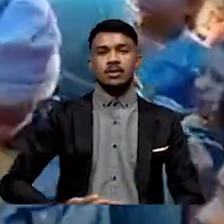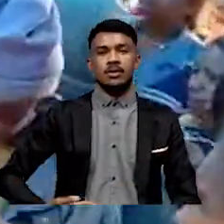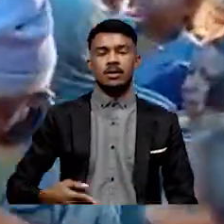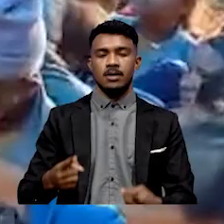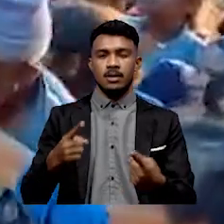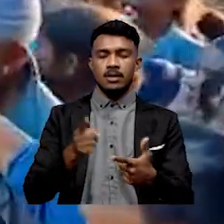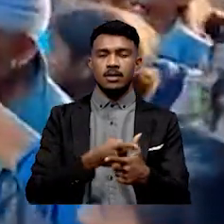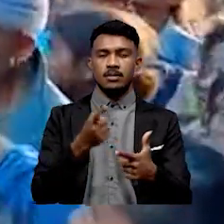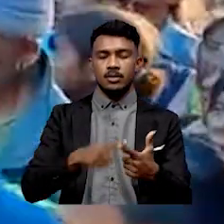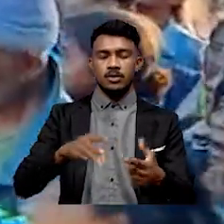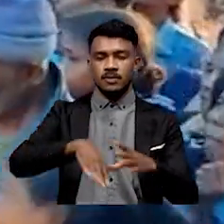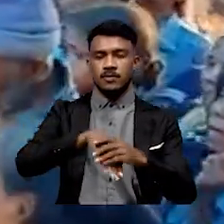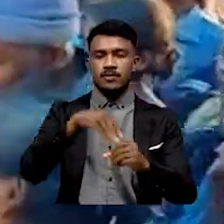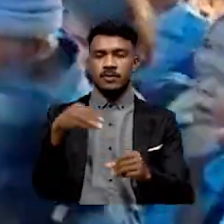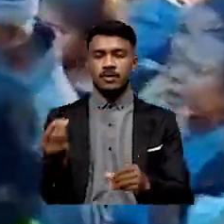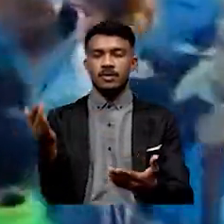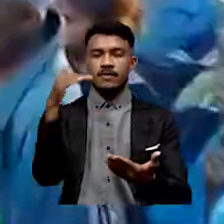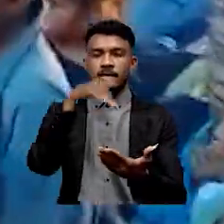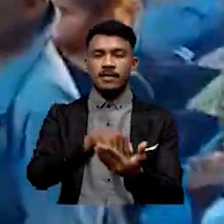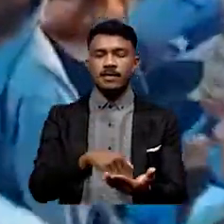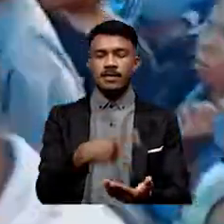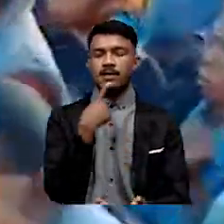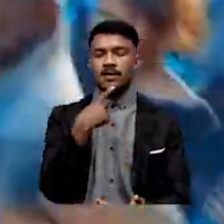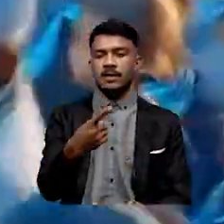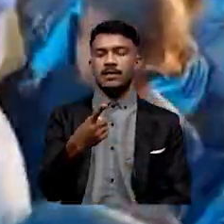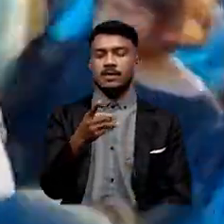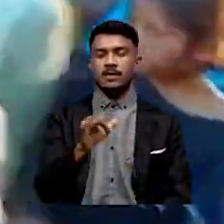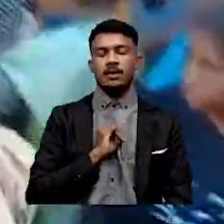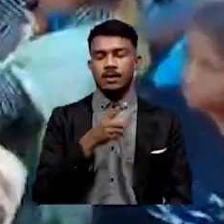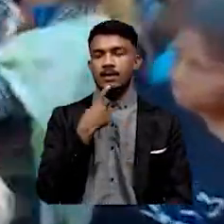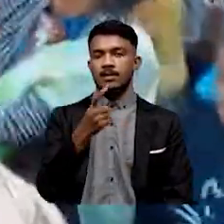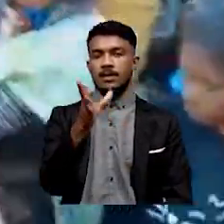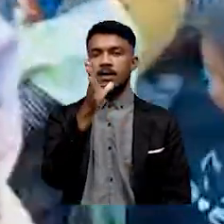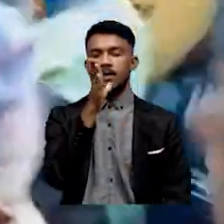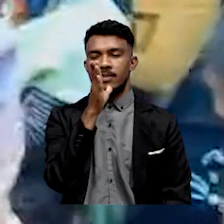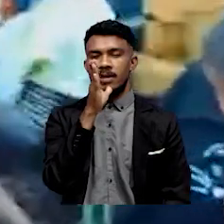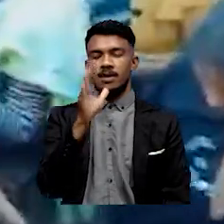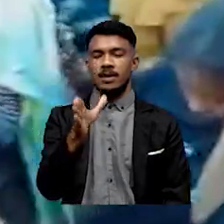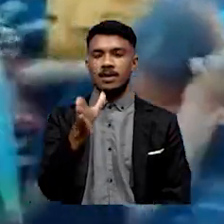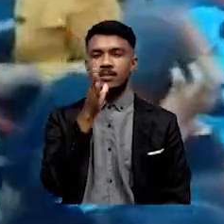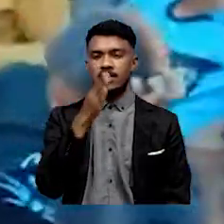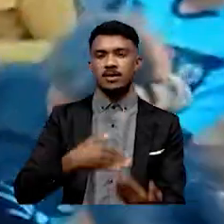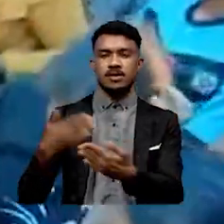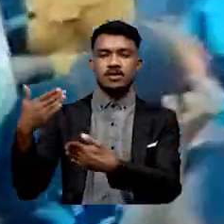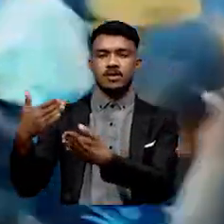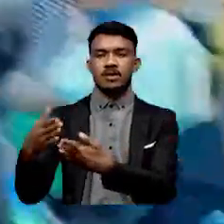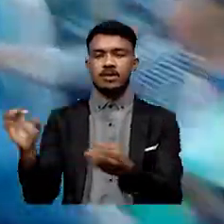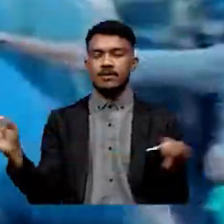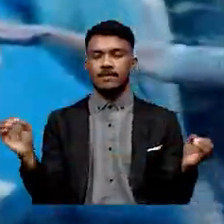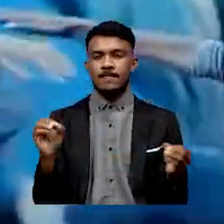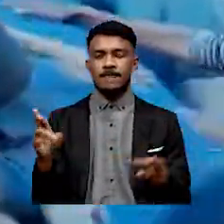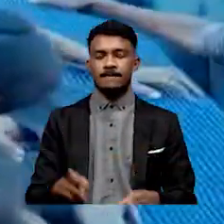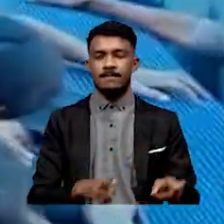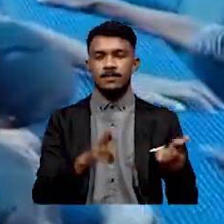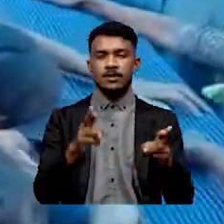saya fira vali tiah, depois hau deh yang fa ama ya sorin deba, depois dia kan lah ya mota.